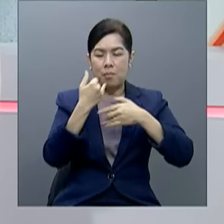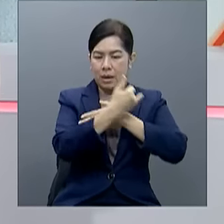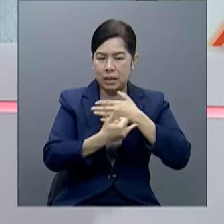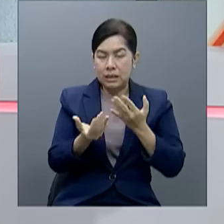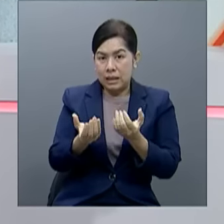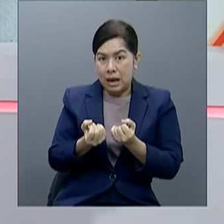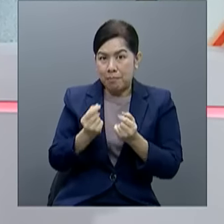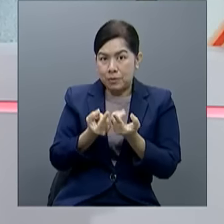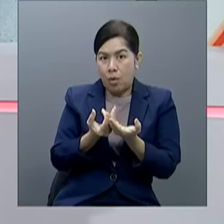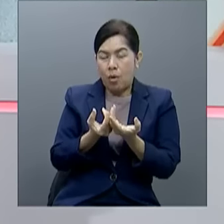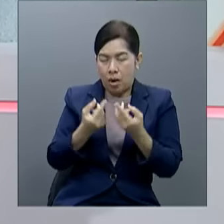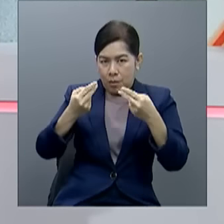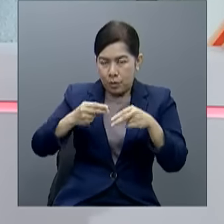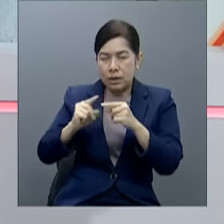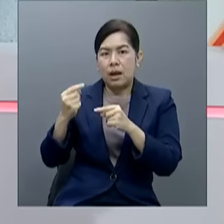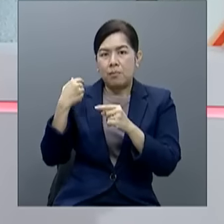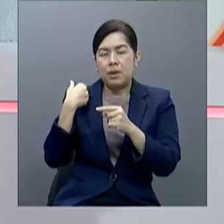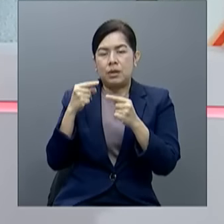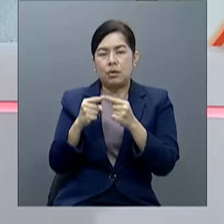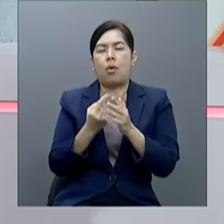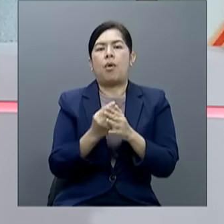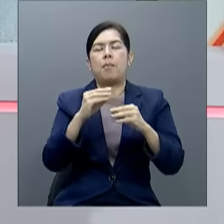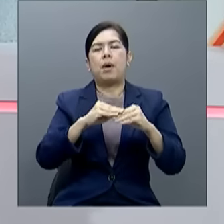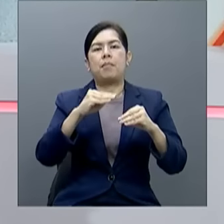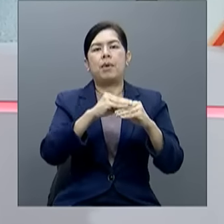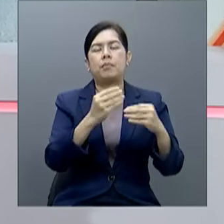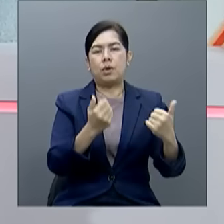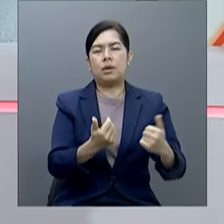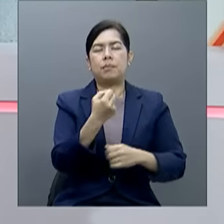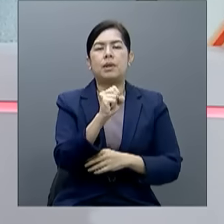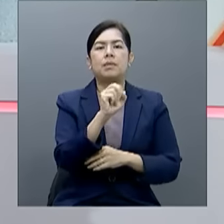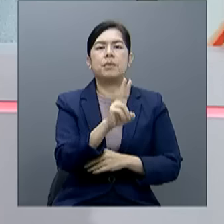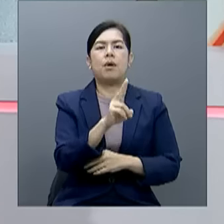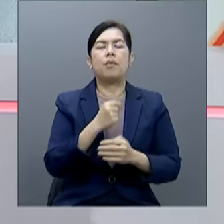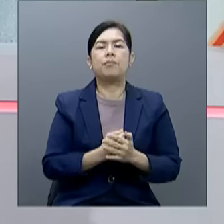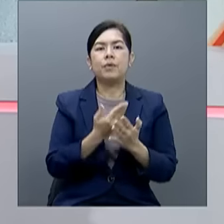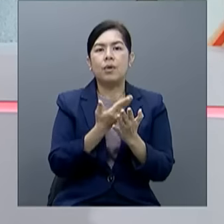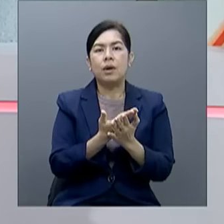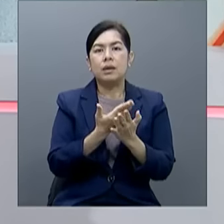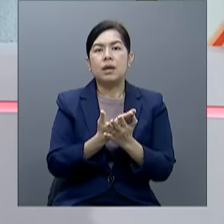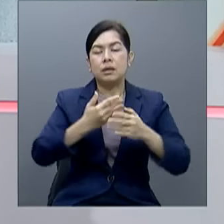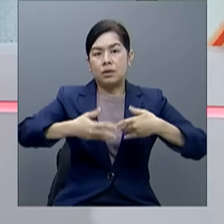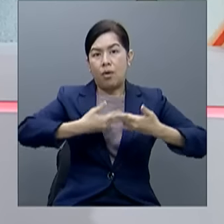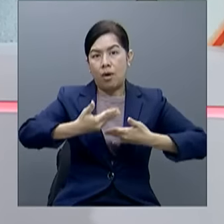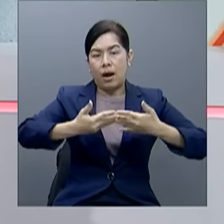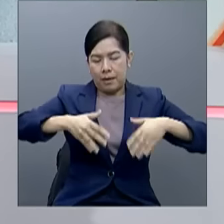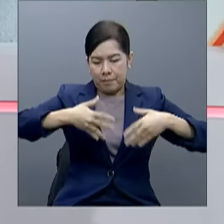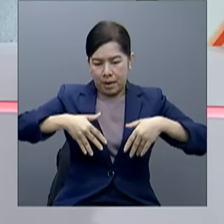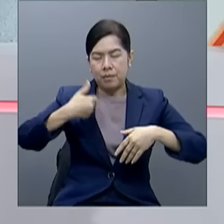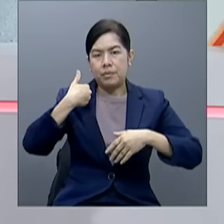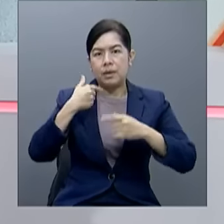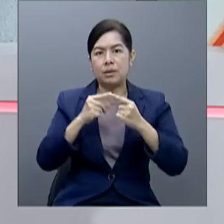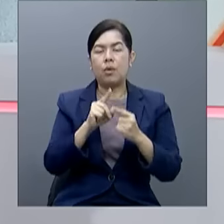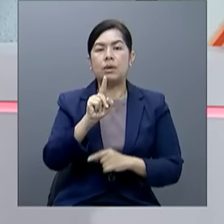เพิ่มขึ้นจาก2ปีก่อนที่มีลูกค้าเพียง4ประเทศเท่านั้นส่วนมูลค่าการซื้อขายนะคะอยู่ที่ 14,000 ล้านดอล